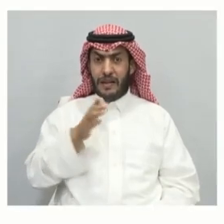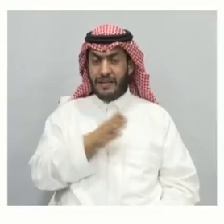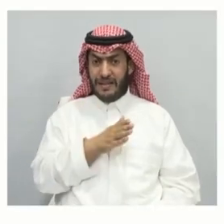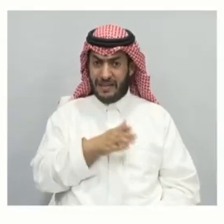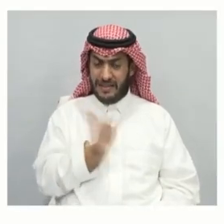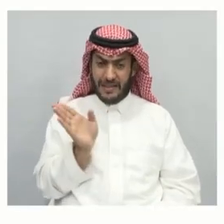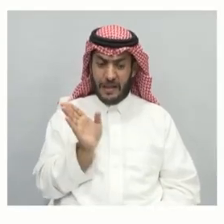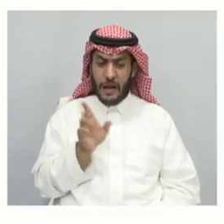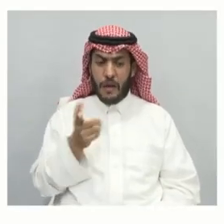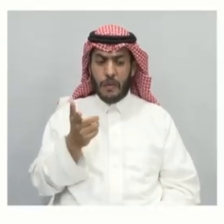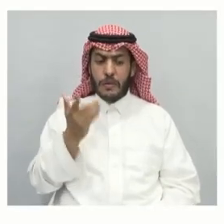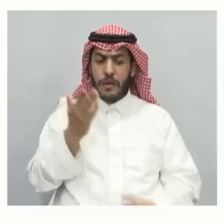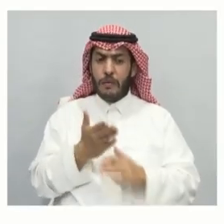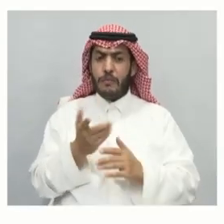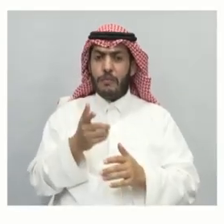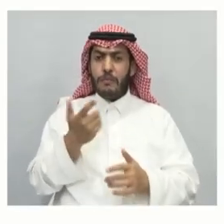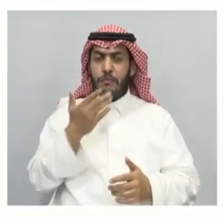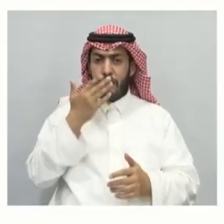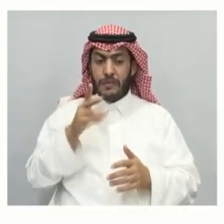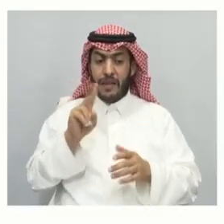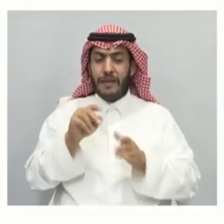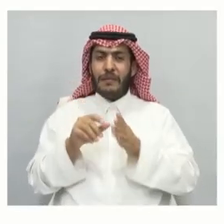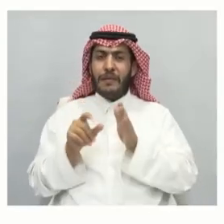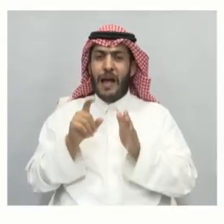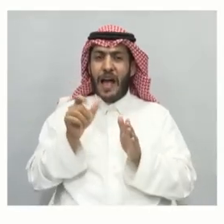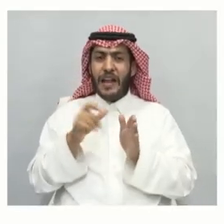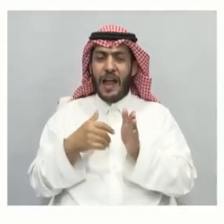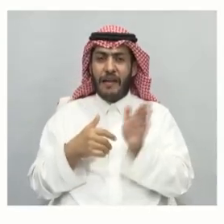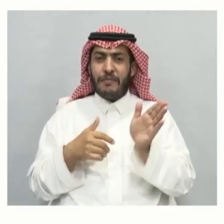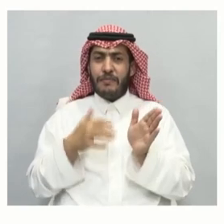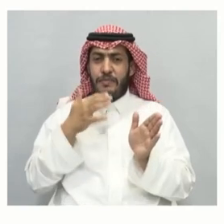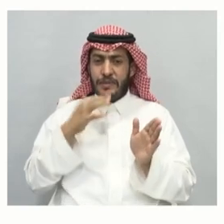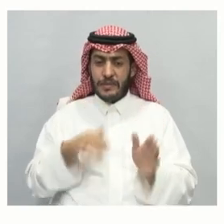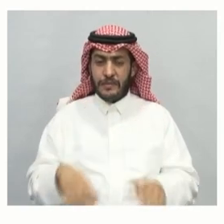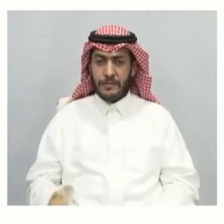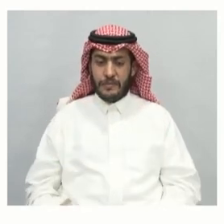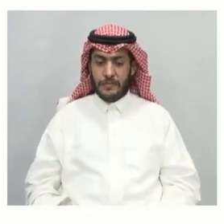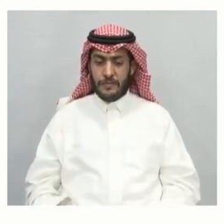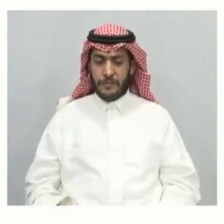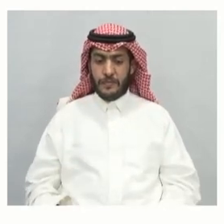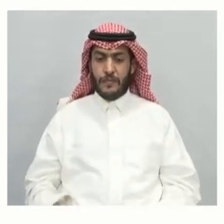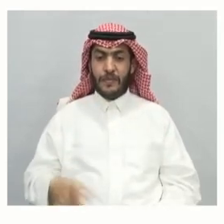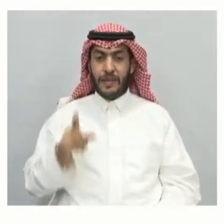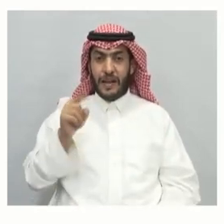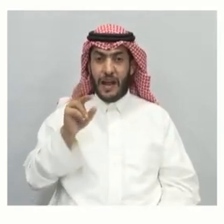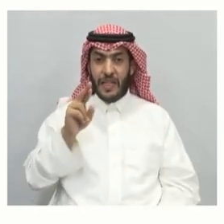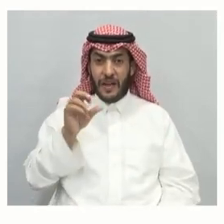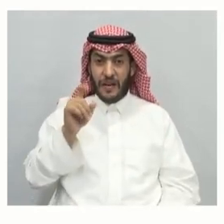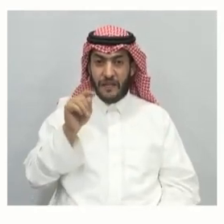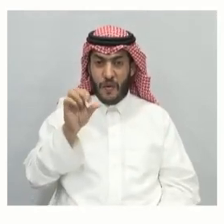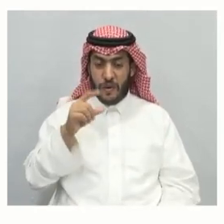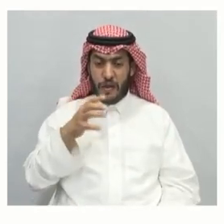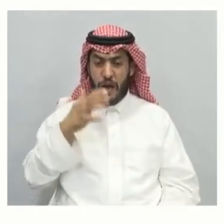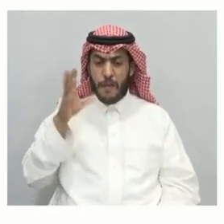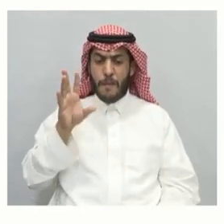كذا هذا النموذج البسيط اللي يشرح فكره تجربه مين تجربه رذرفورد قال